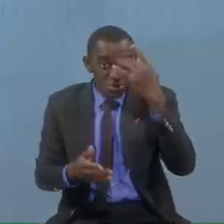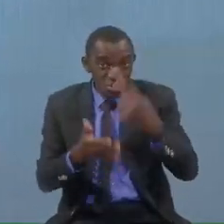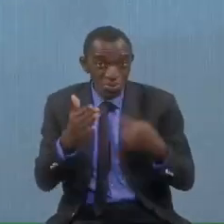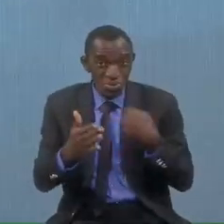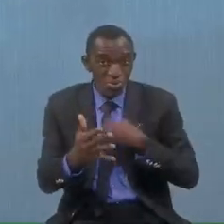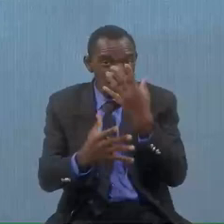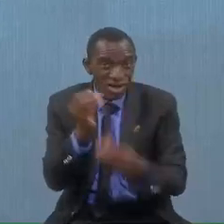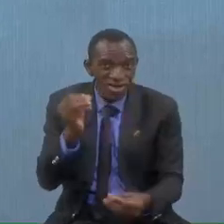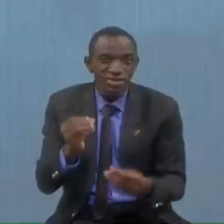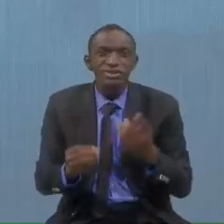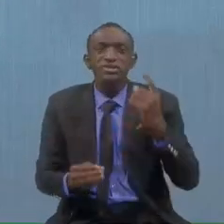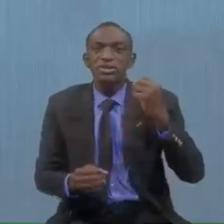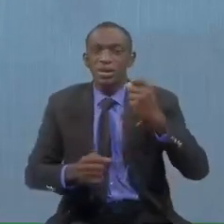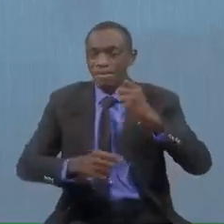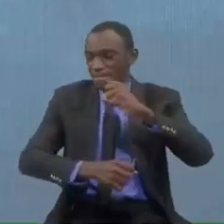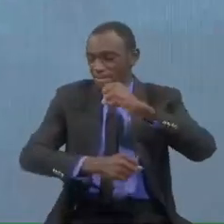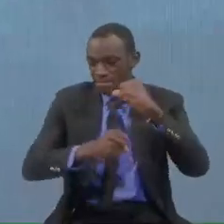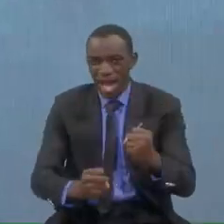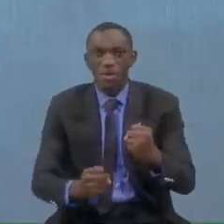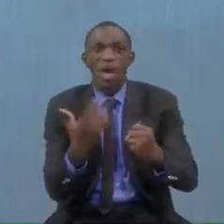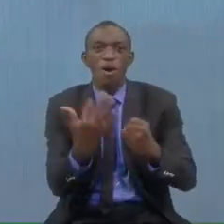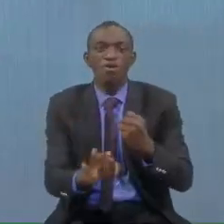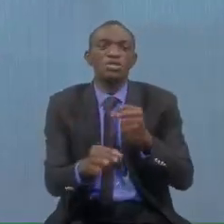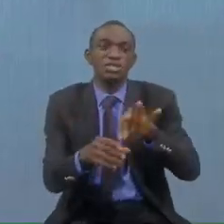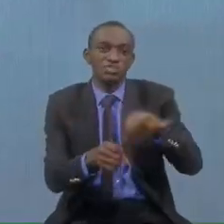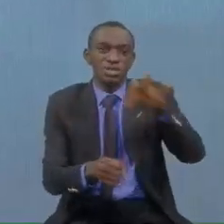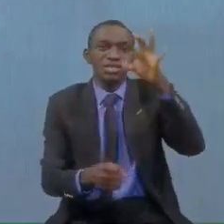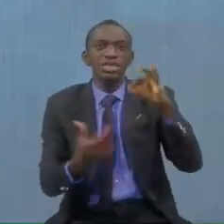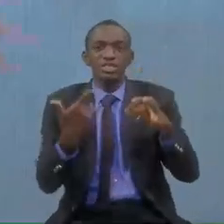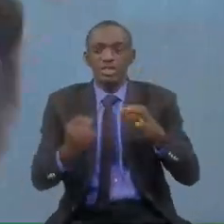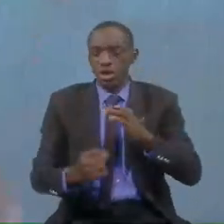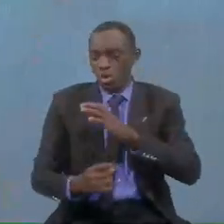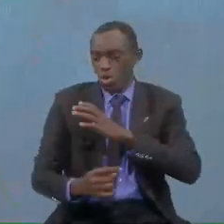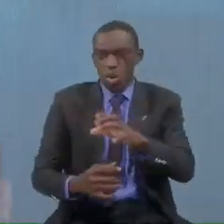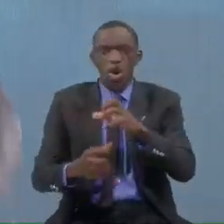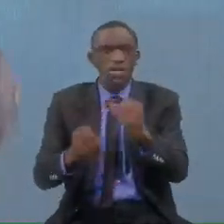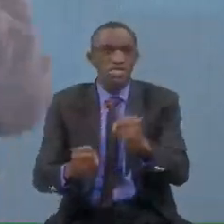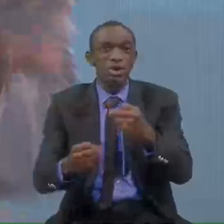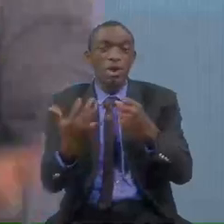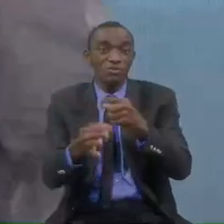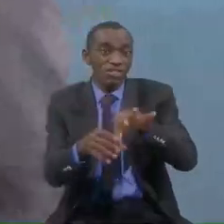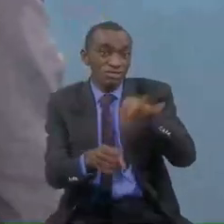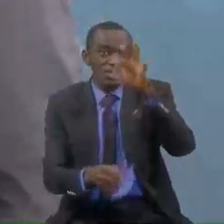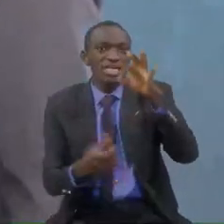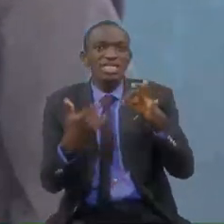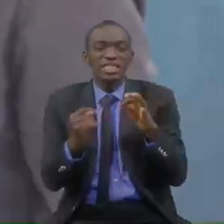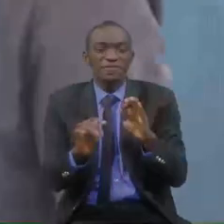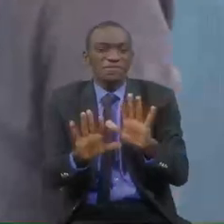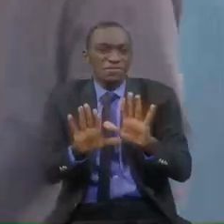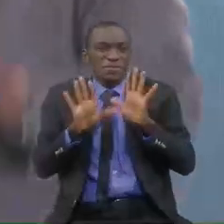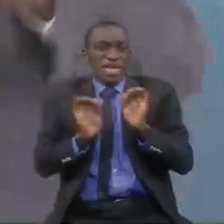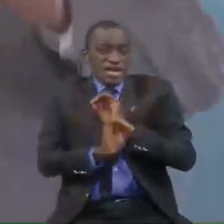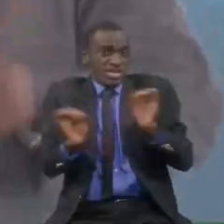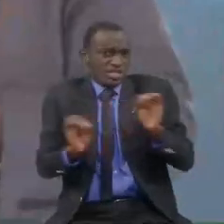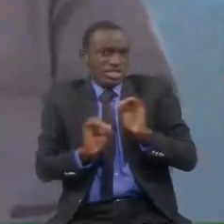manque, on manque de la force de l'Esprit, on manque du courage de l'Esprit, on manque de